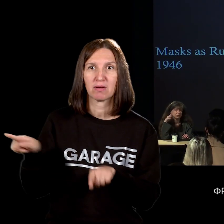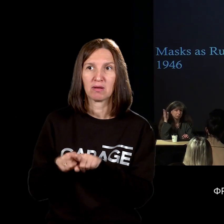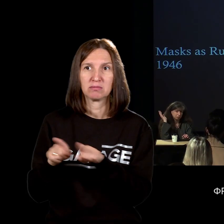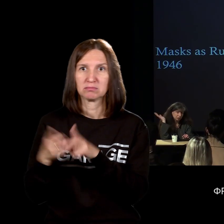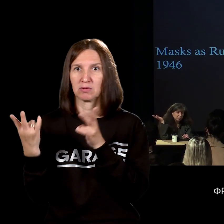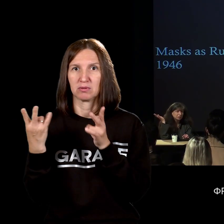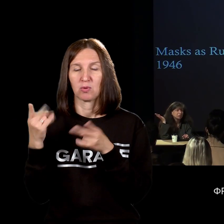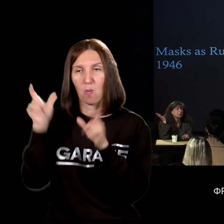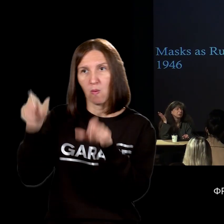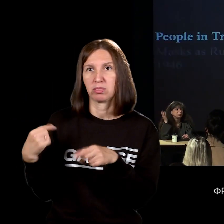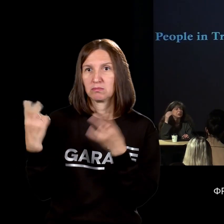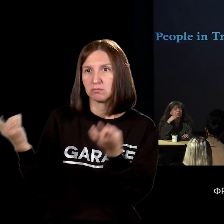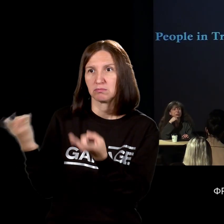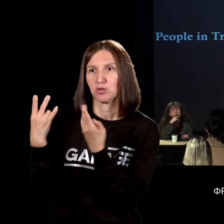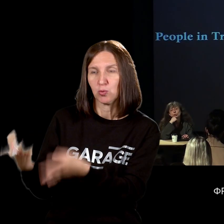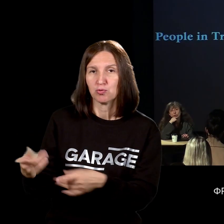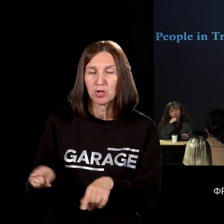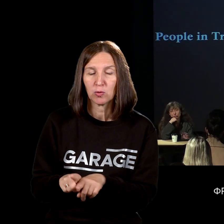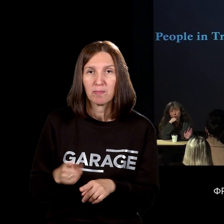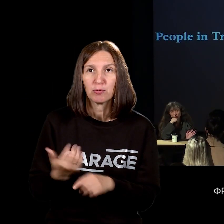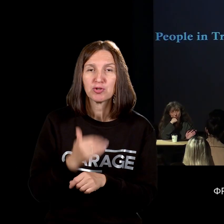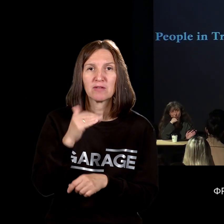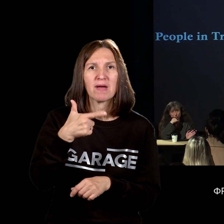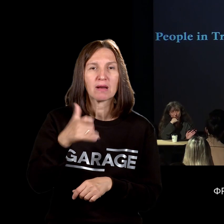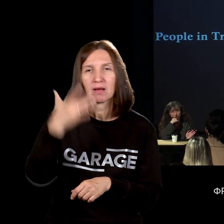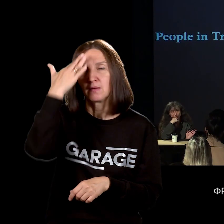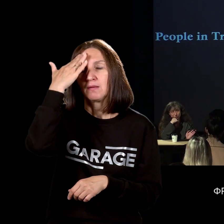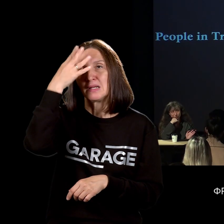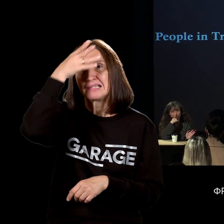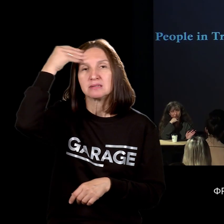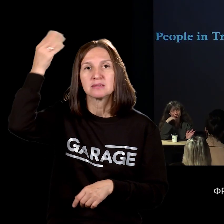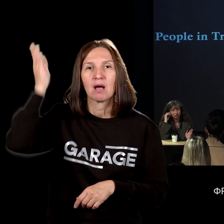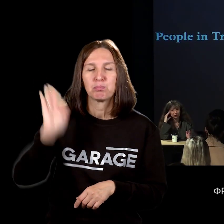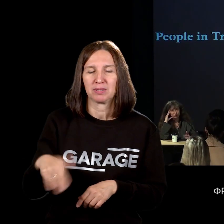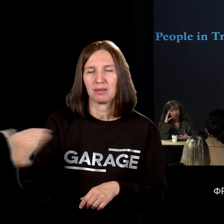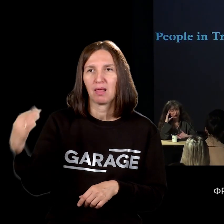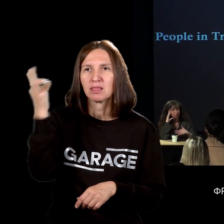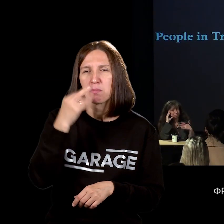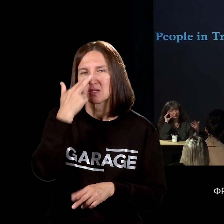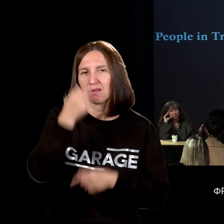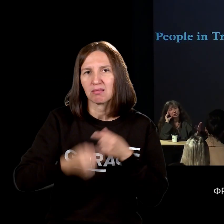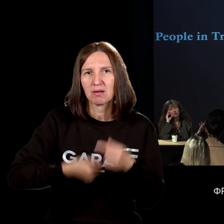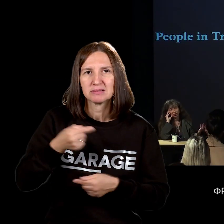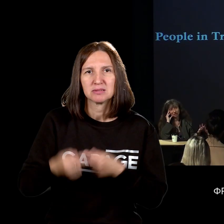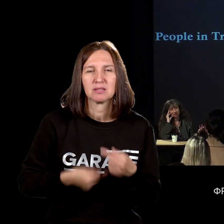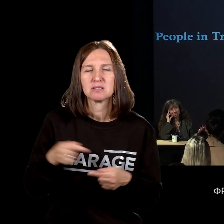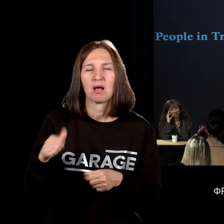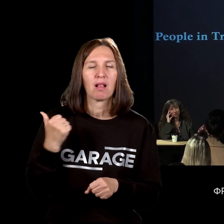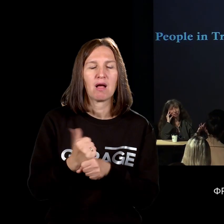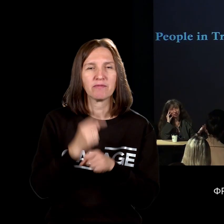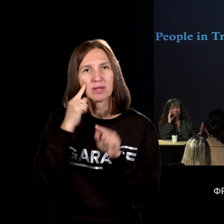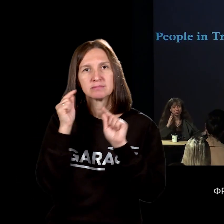ФРГ всеми силами вообще хочет забыть всю эту немецкую традицию, и там как бы